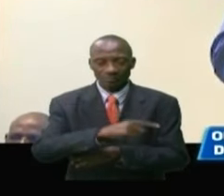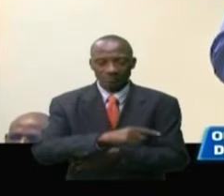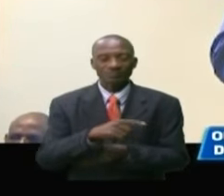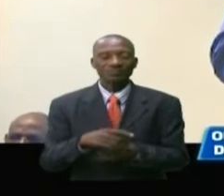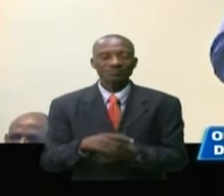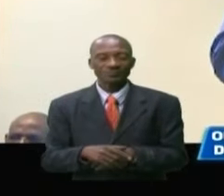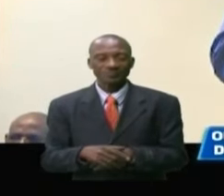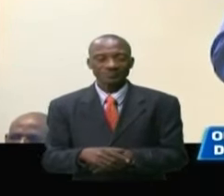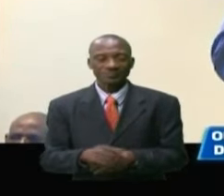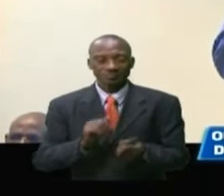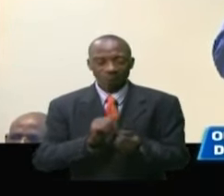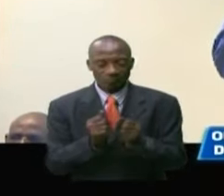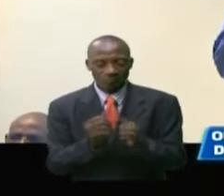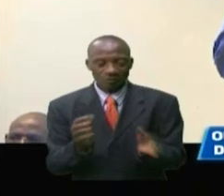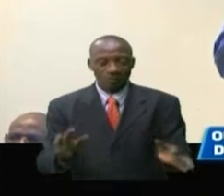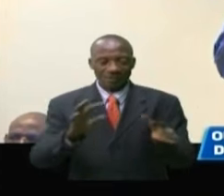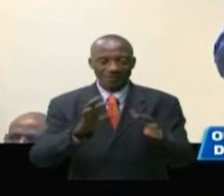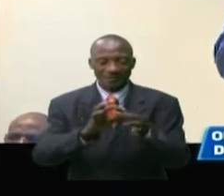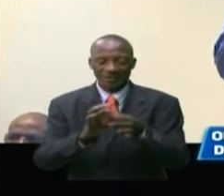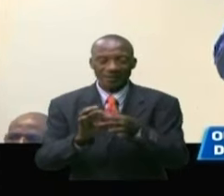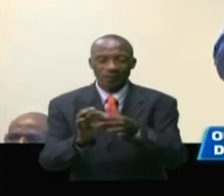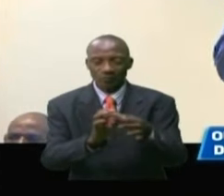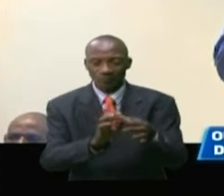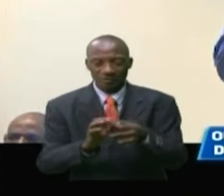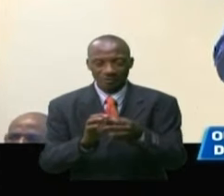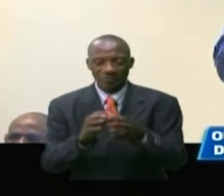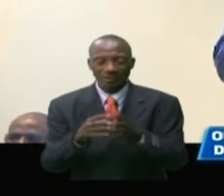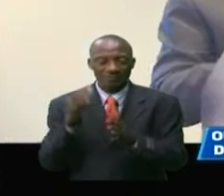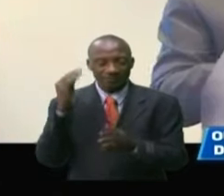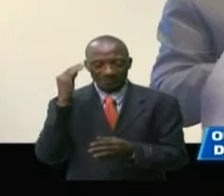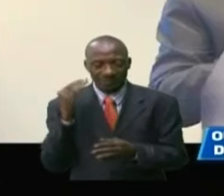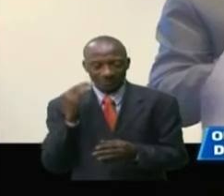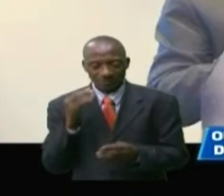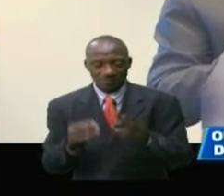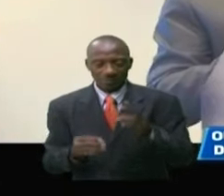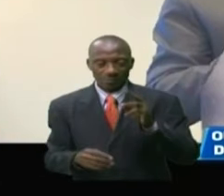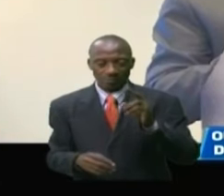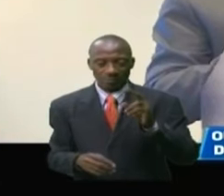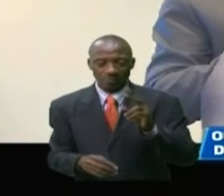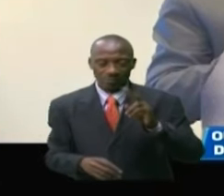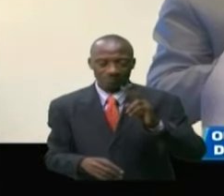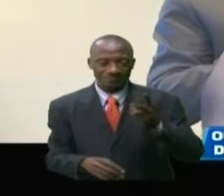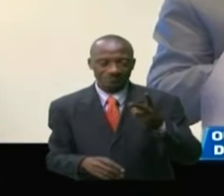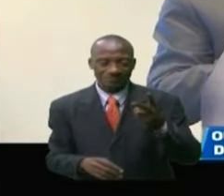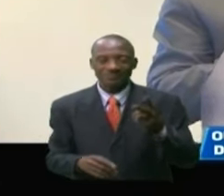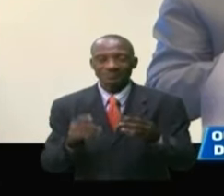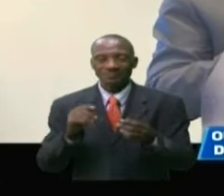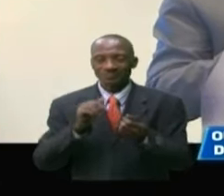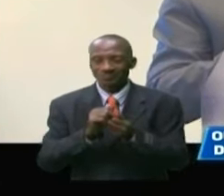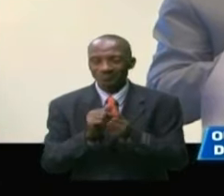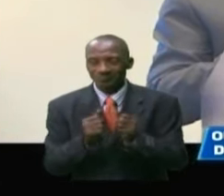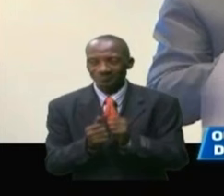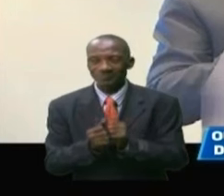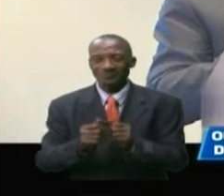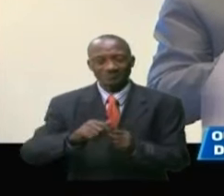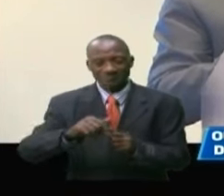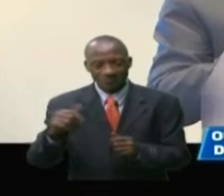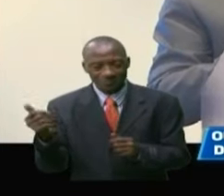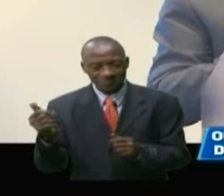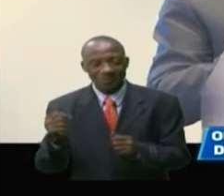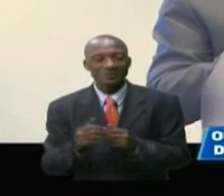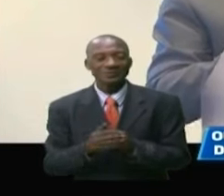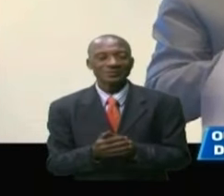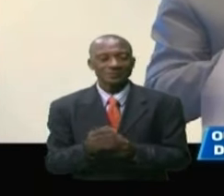de l'entrepreneuriat coopératif par le ministre Roubota, l'affectation d'une quotité de 15% aux ETD provenant